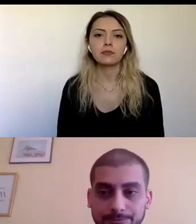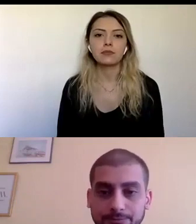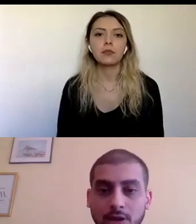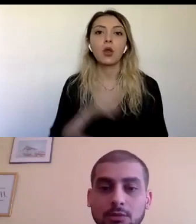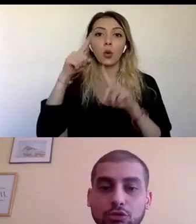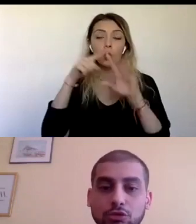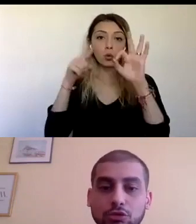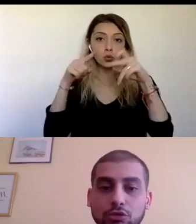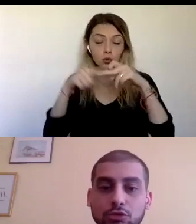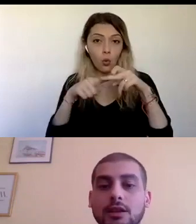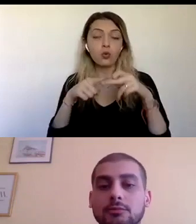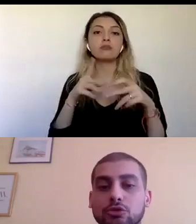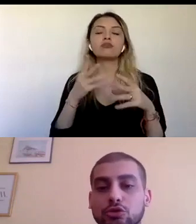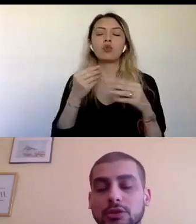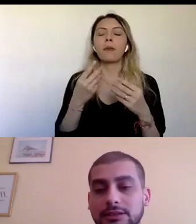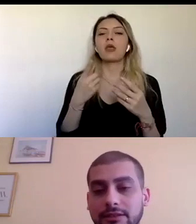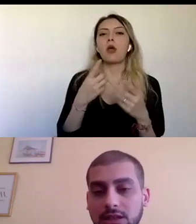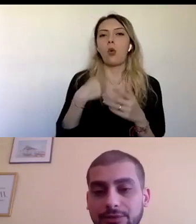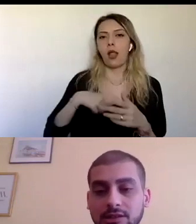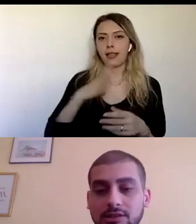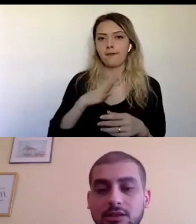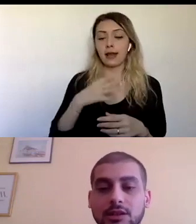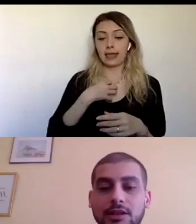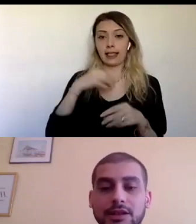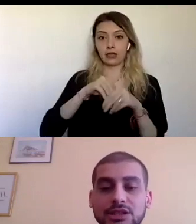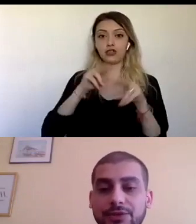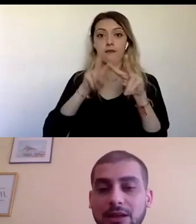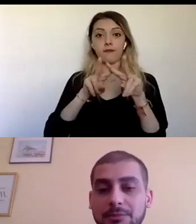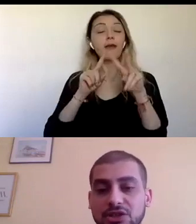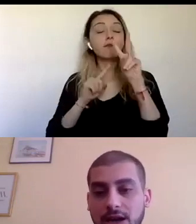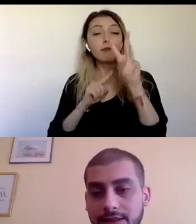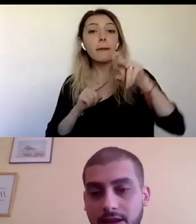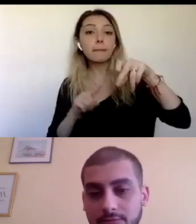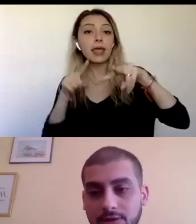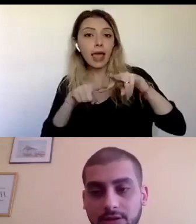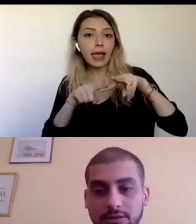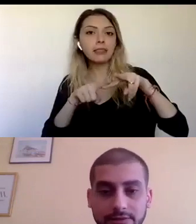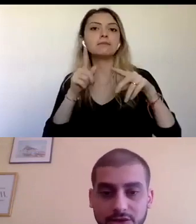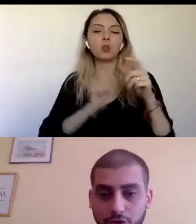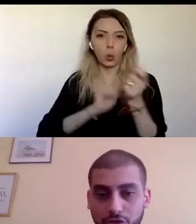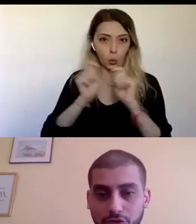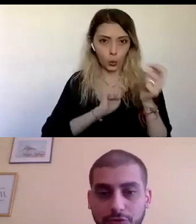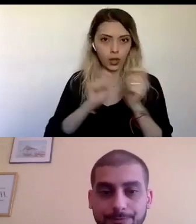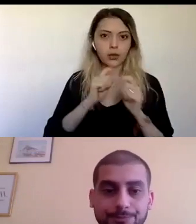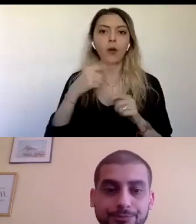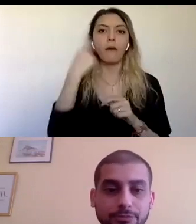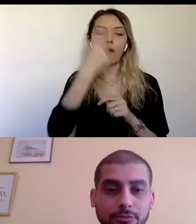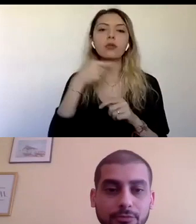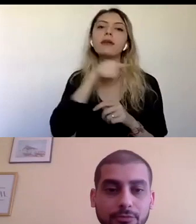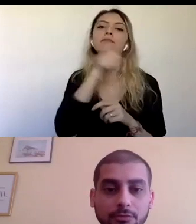sağlıyor. Bu sayede bütün internet trafiğiniz şifrelenmiş halde internete çıkıyorsunuz.